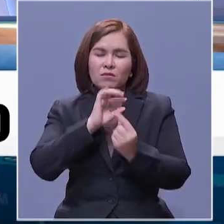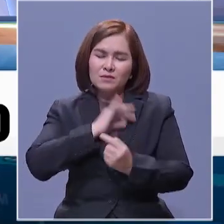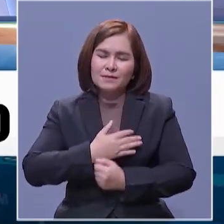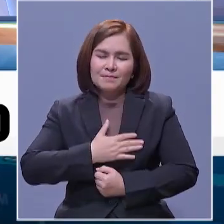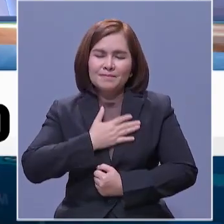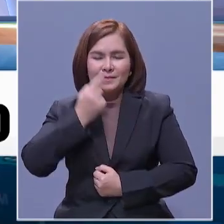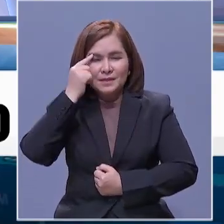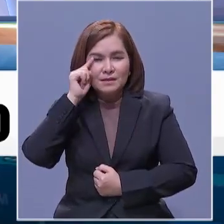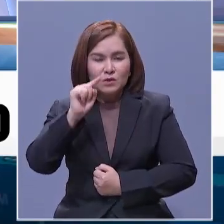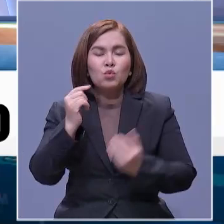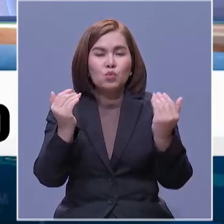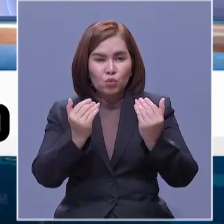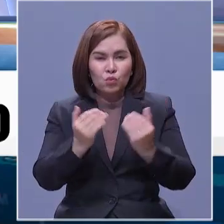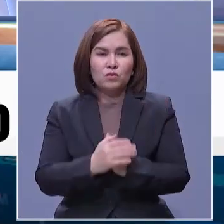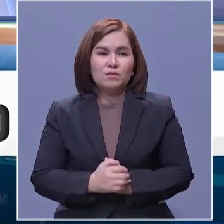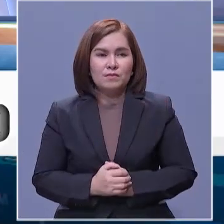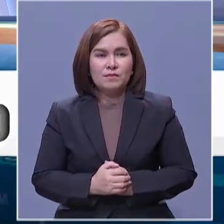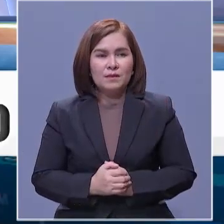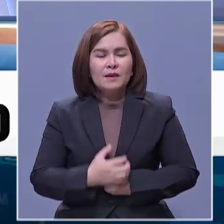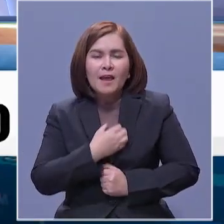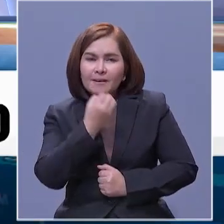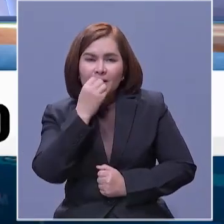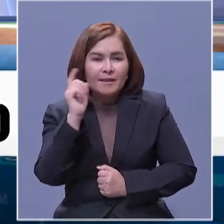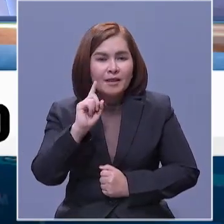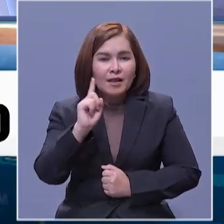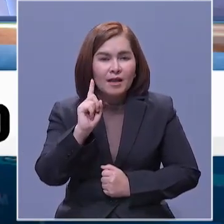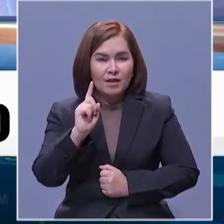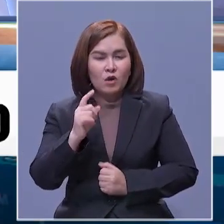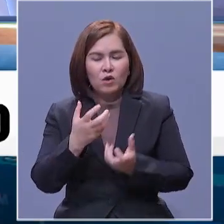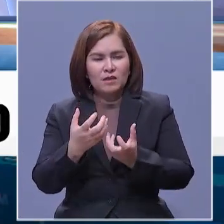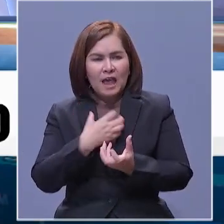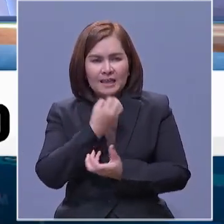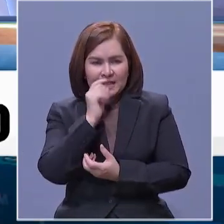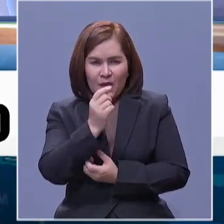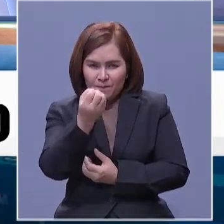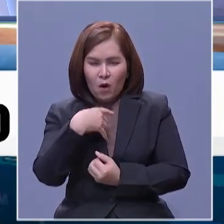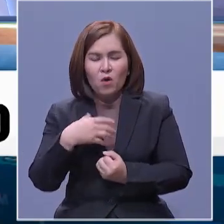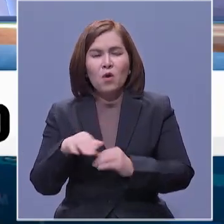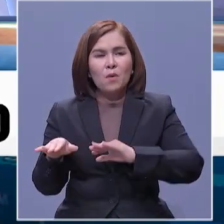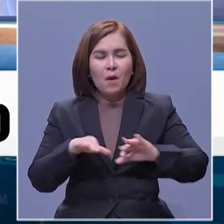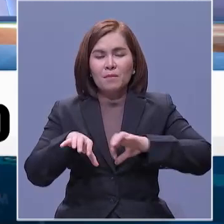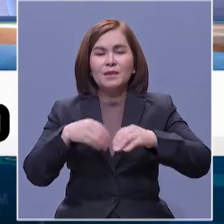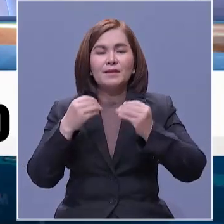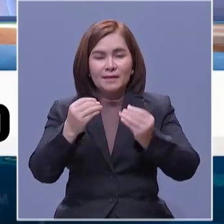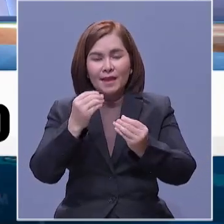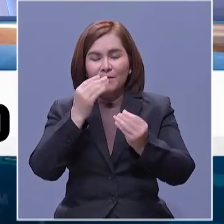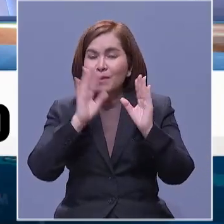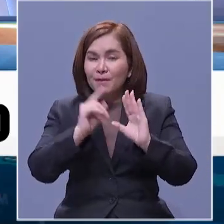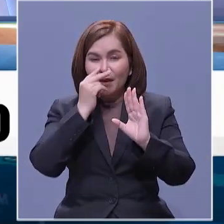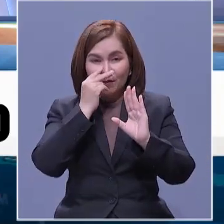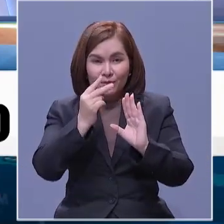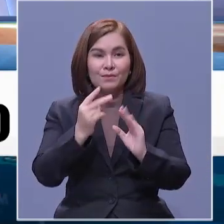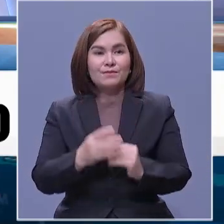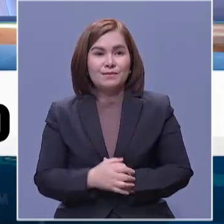จคิดถึงลูกมากและแม่บอกว่าลูกอยากกินอะไรของโปรดลูกคืออะไรเนี่ยเดี๋ยวตระเตรียมไว้ให้อย่างดีลองดูบรรยากาศบางช่วงบางตอ